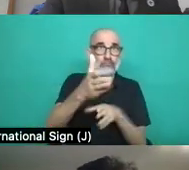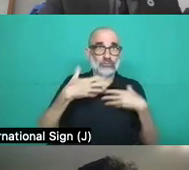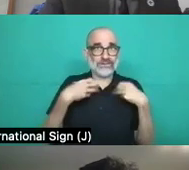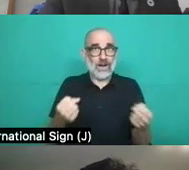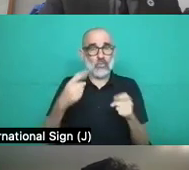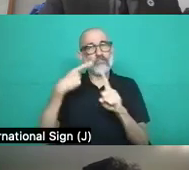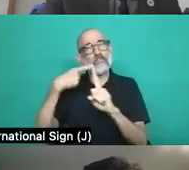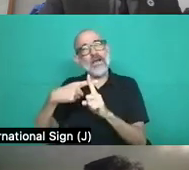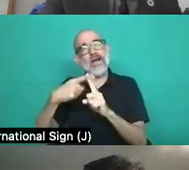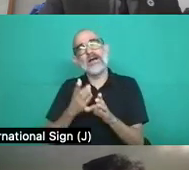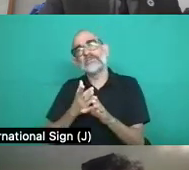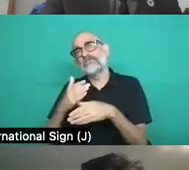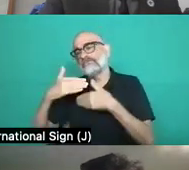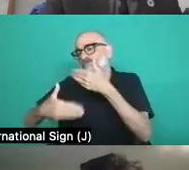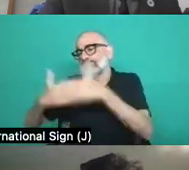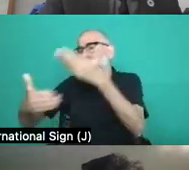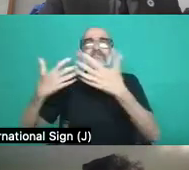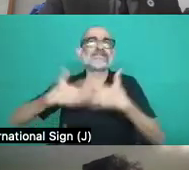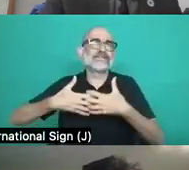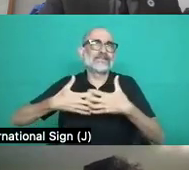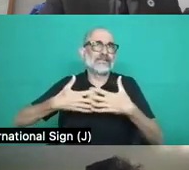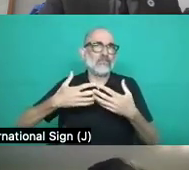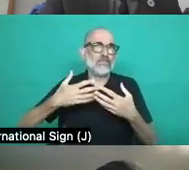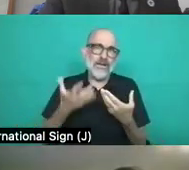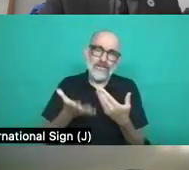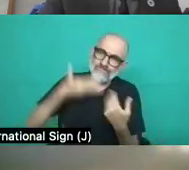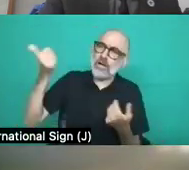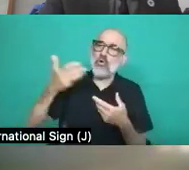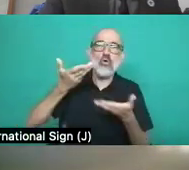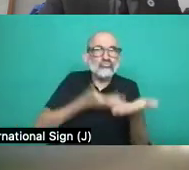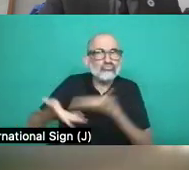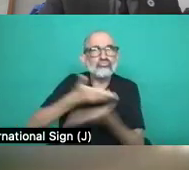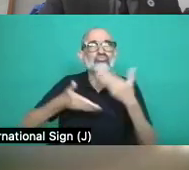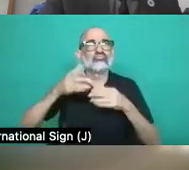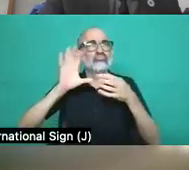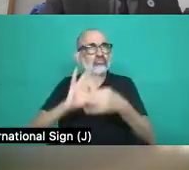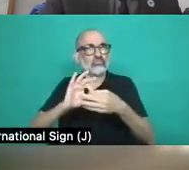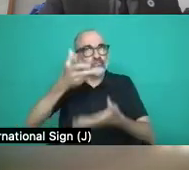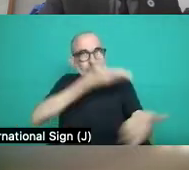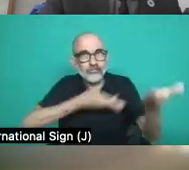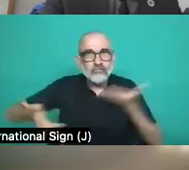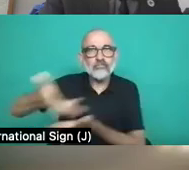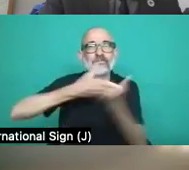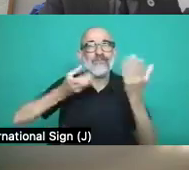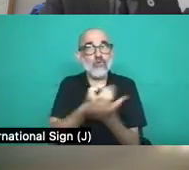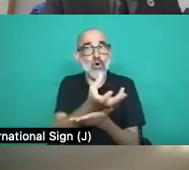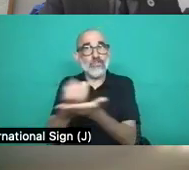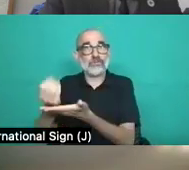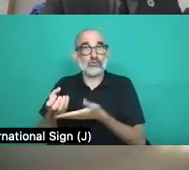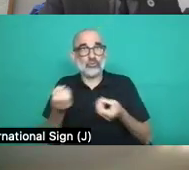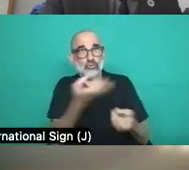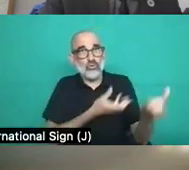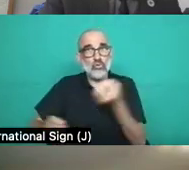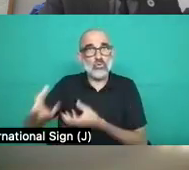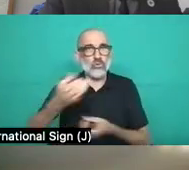utile. Nous devons aussi reconnaître la valeur de la participation des patients. La sécurité diagnostique a